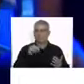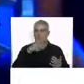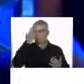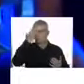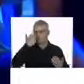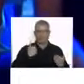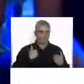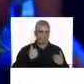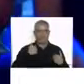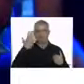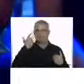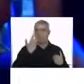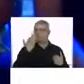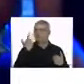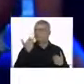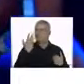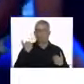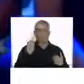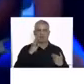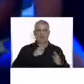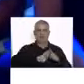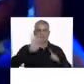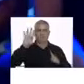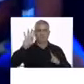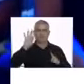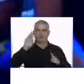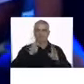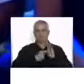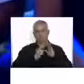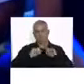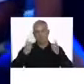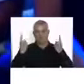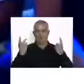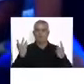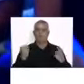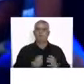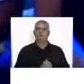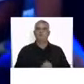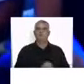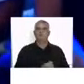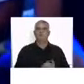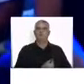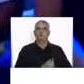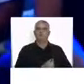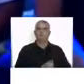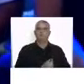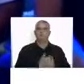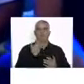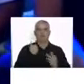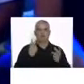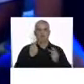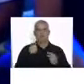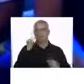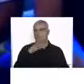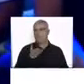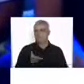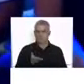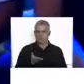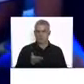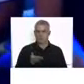מכירה אותי, אני הייתי פה לפני 4 חודשים. סיבות אחרות. סיבות אחרות. אז היה לי קל להגיע.